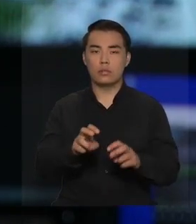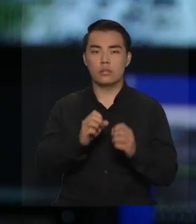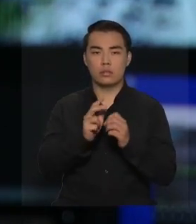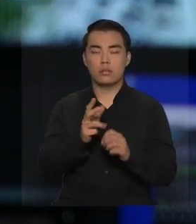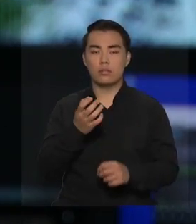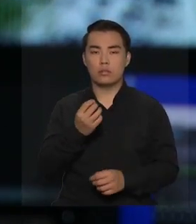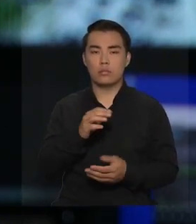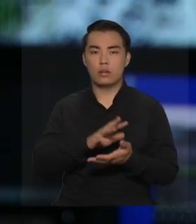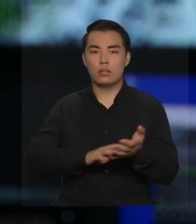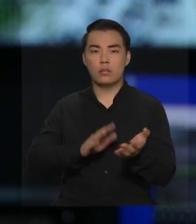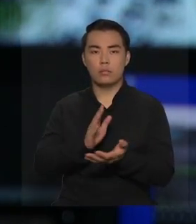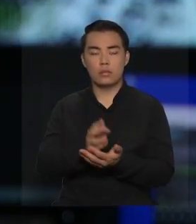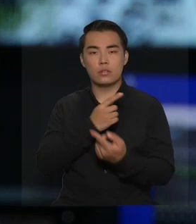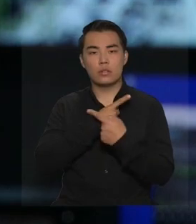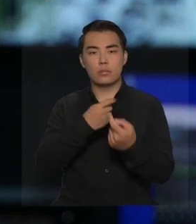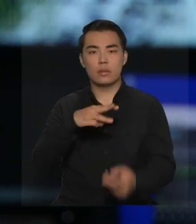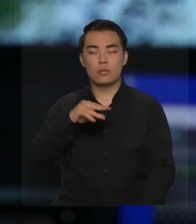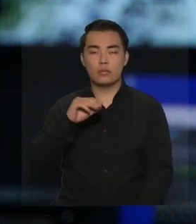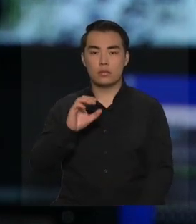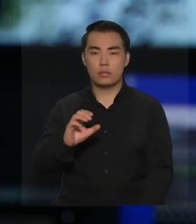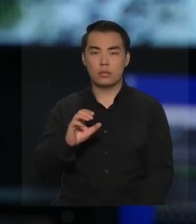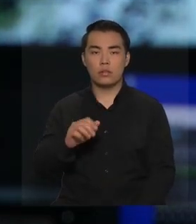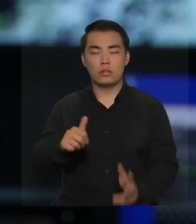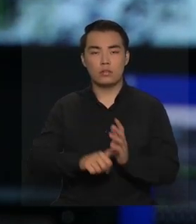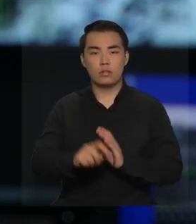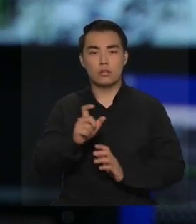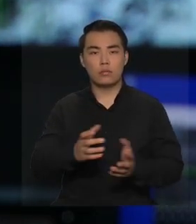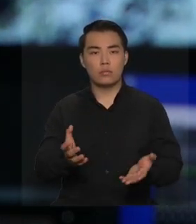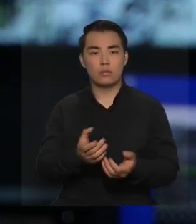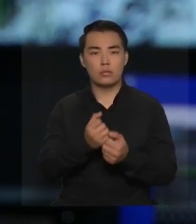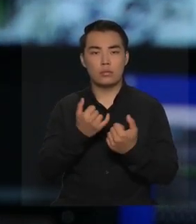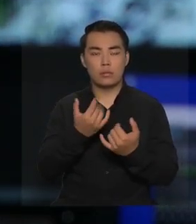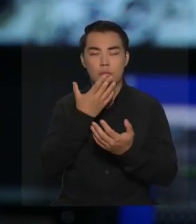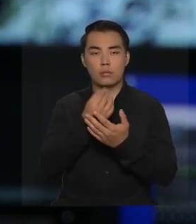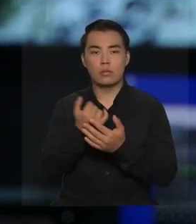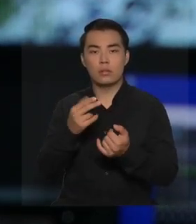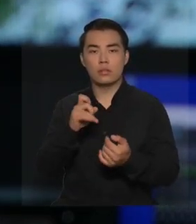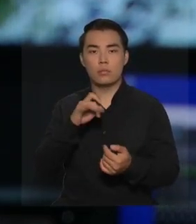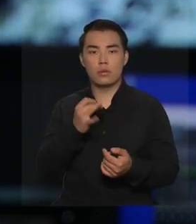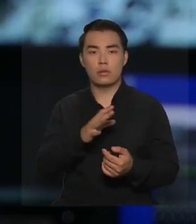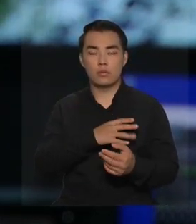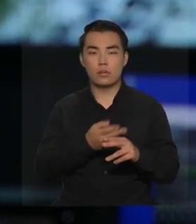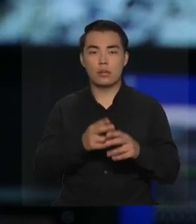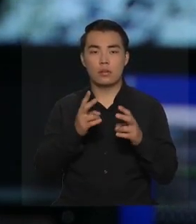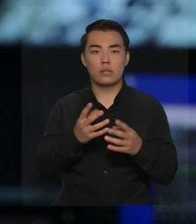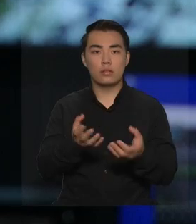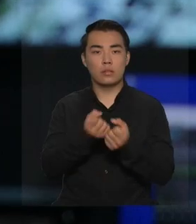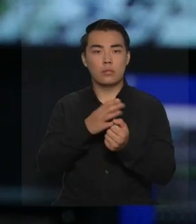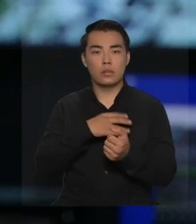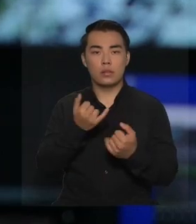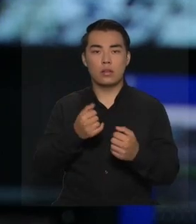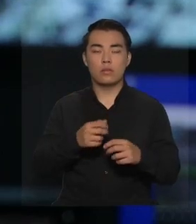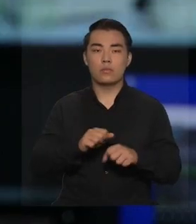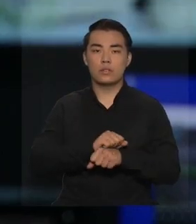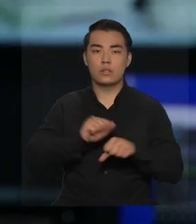13 шахтеров продолжаются, сообщает МЧС. 6 человек удалось вывести из забоя. Пожар вследствие взрыва газометана